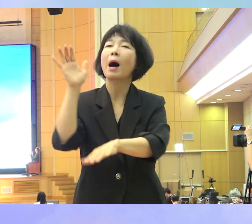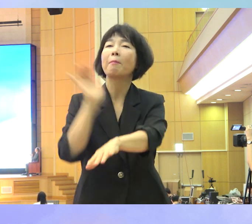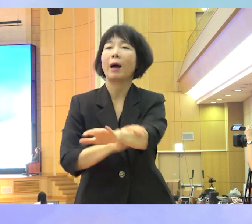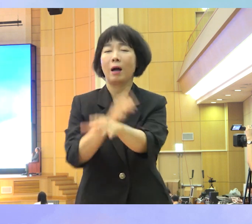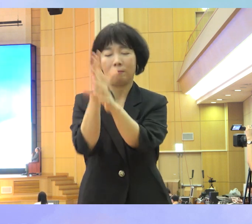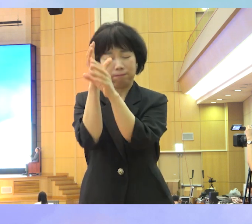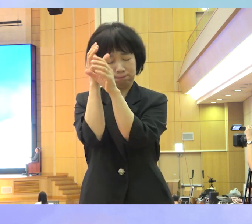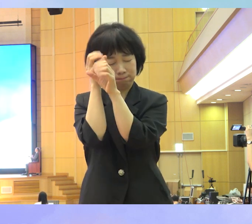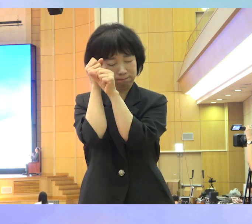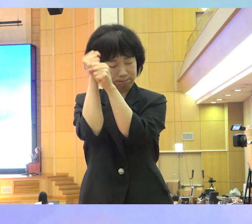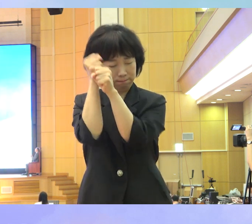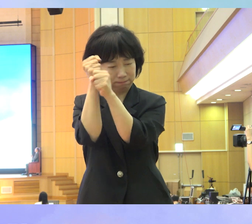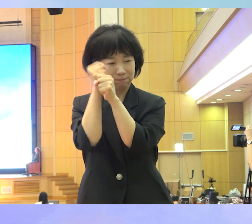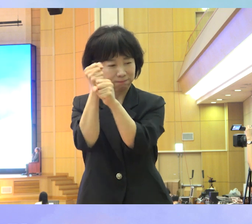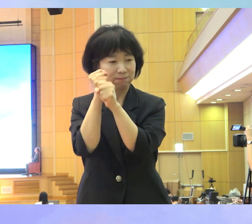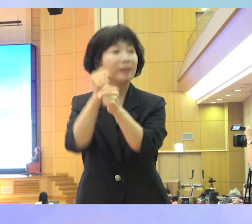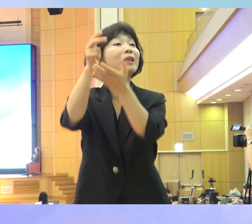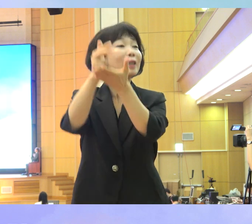영원한 바르지에